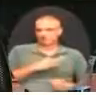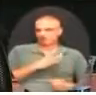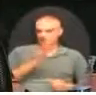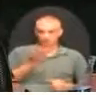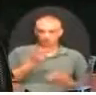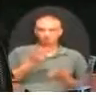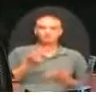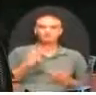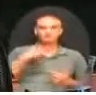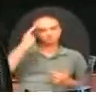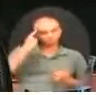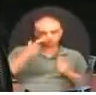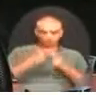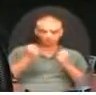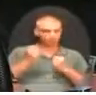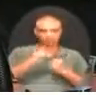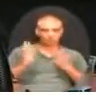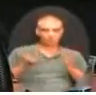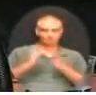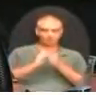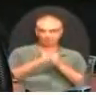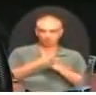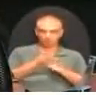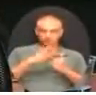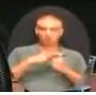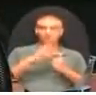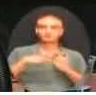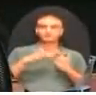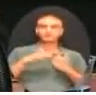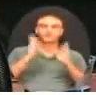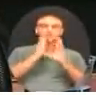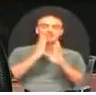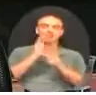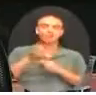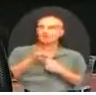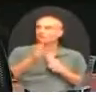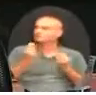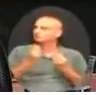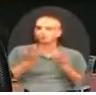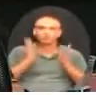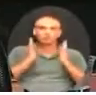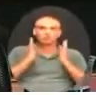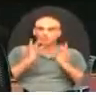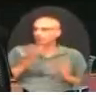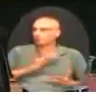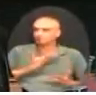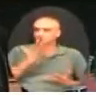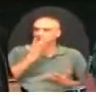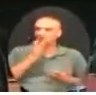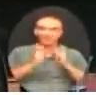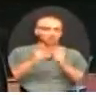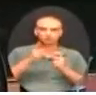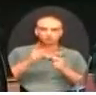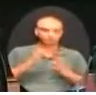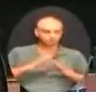את זה על בשרם, ואנחנו יודעים שחברות הביטוח לא ממהרות לשלם. בטרור החקלאי גם, זה דברים שהם כל כך מאמללים,